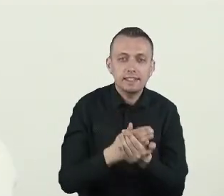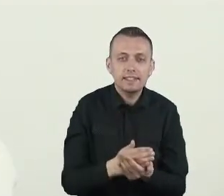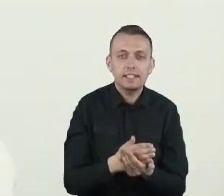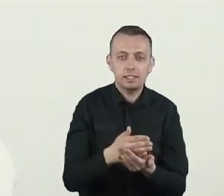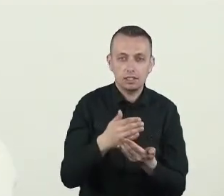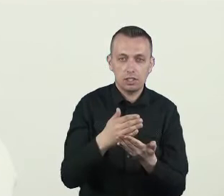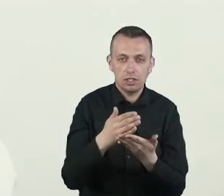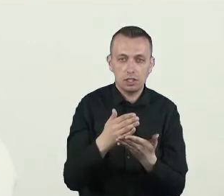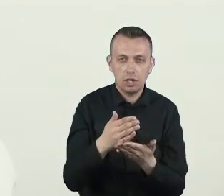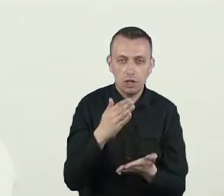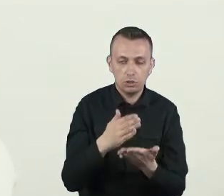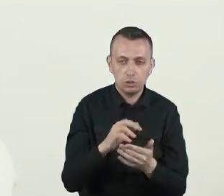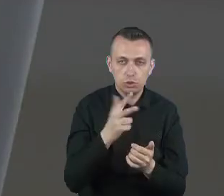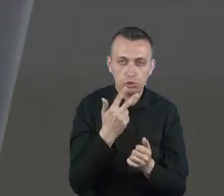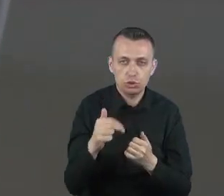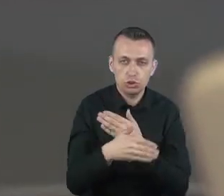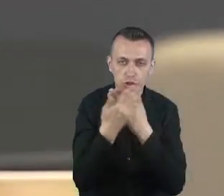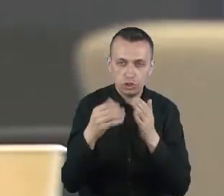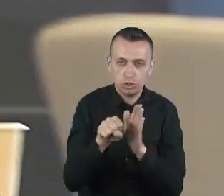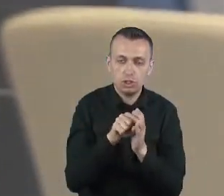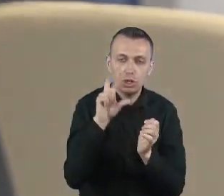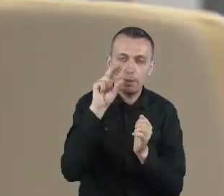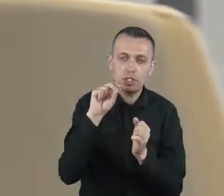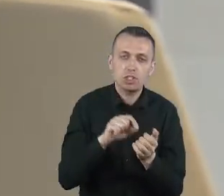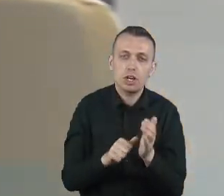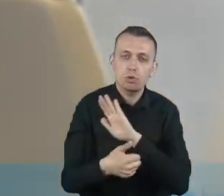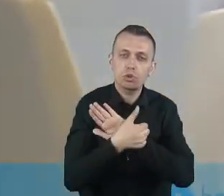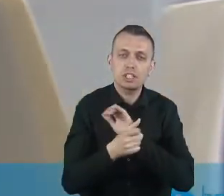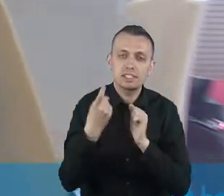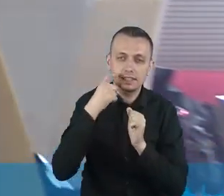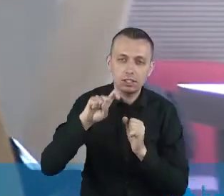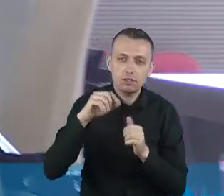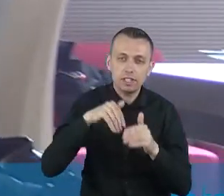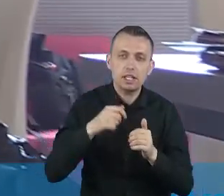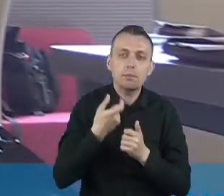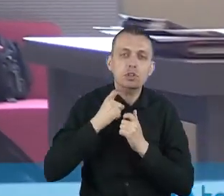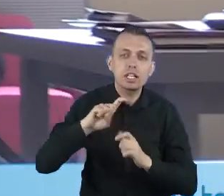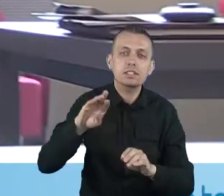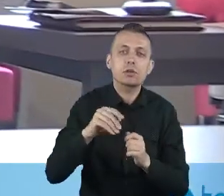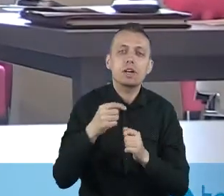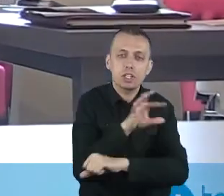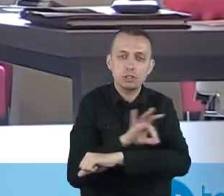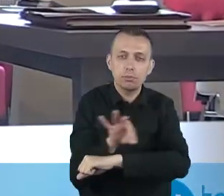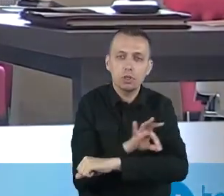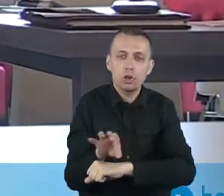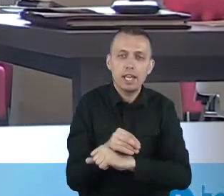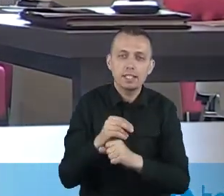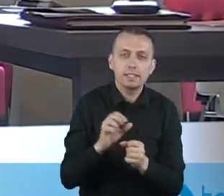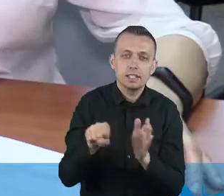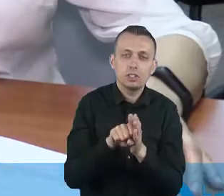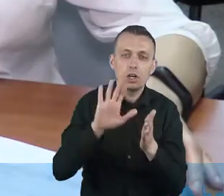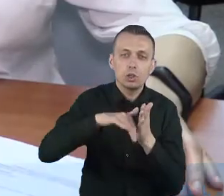ramach kutnowskiego budżetu obywatelskiego. Do poniedziałku 16 kwietnia można zgłaszać projekty w ramach kutnowskiego budżetu